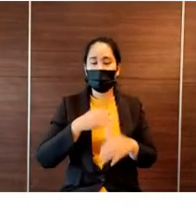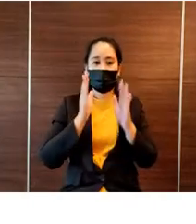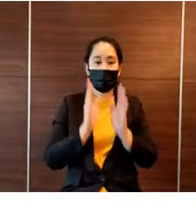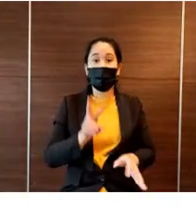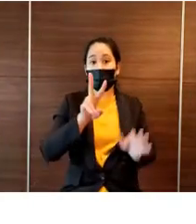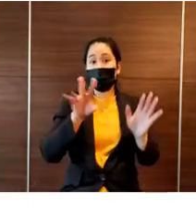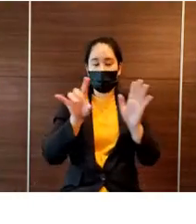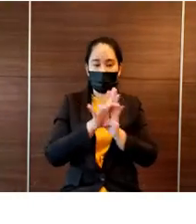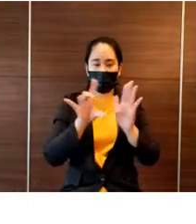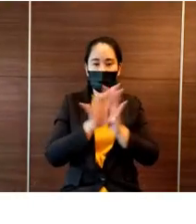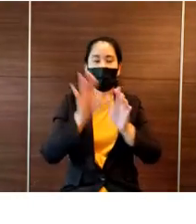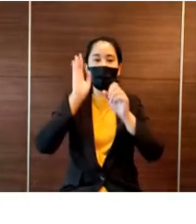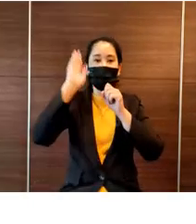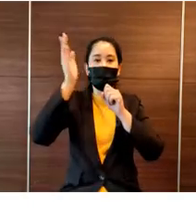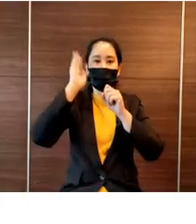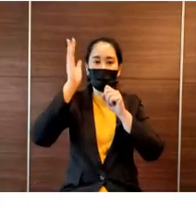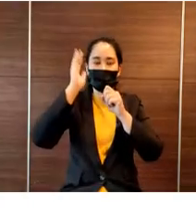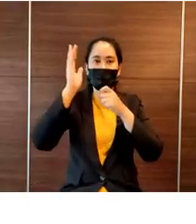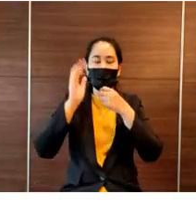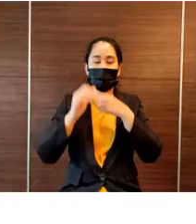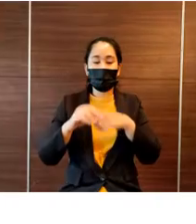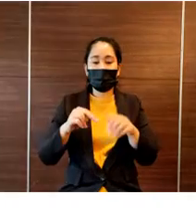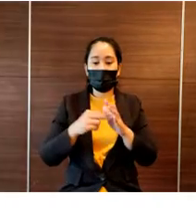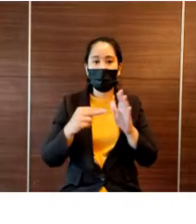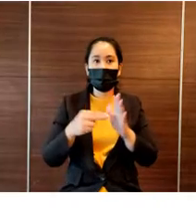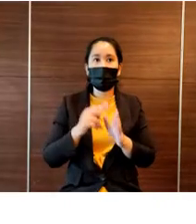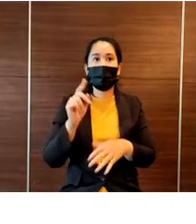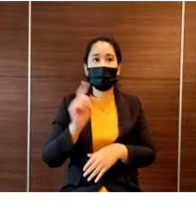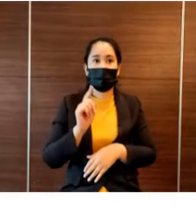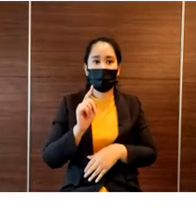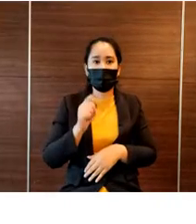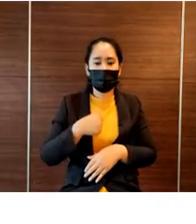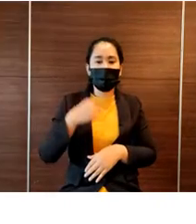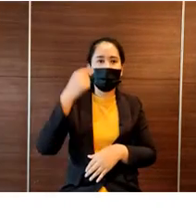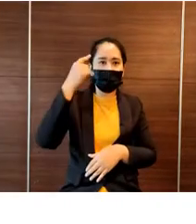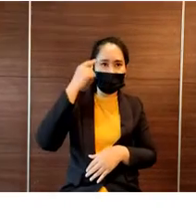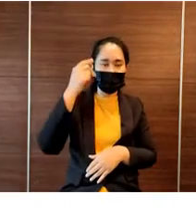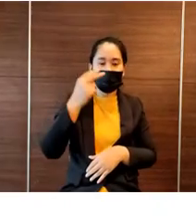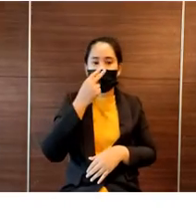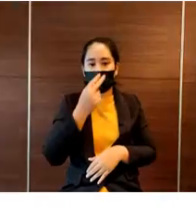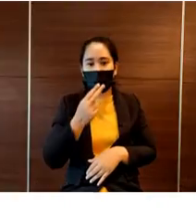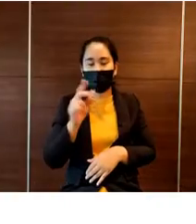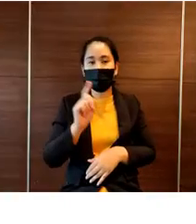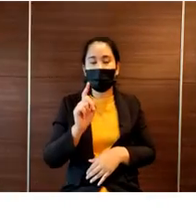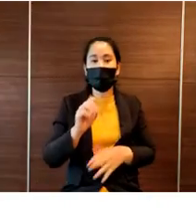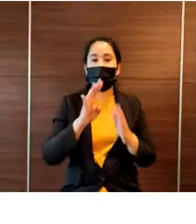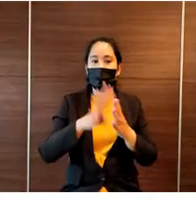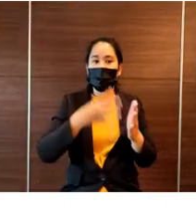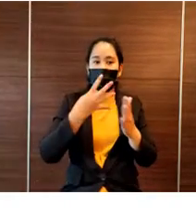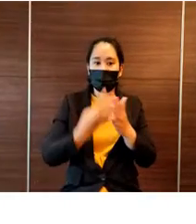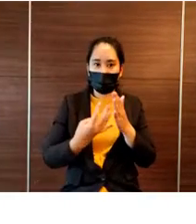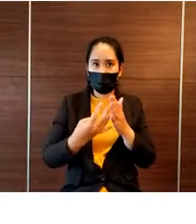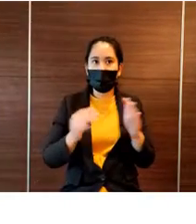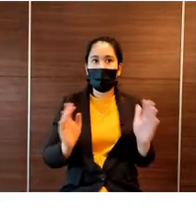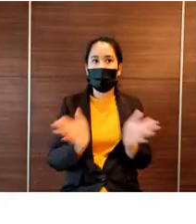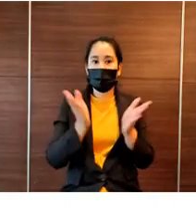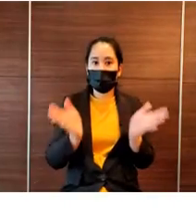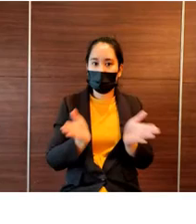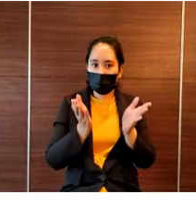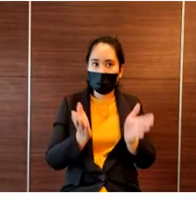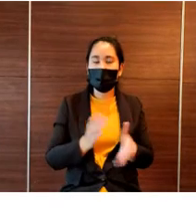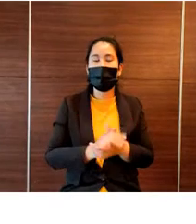ที่ตามมุมมองของเรานะคะที่เราอยากจะเห็นการแนวทางในการสนับสนุน